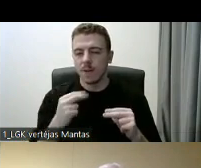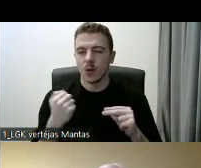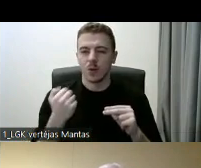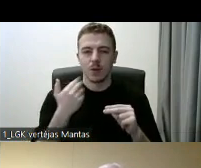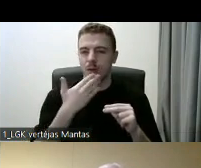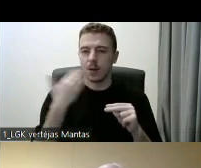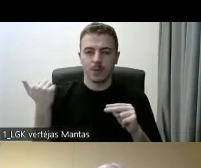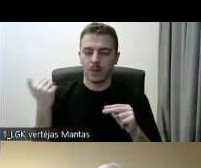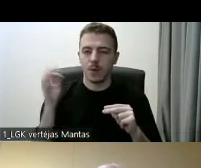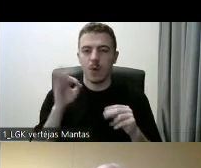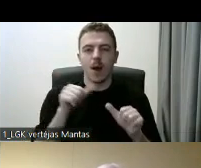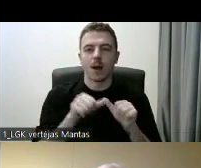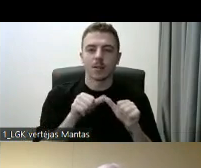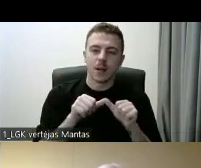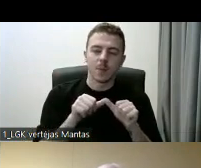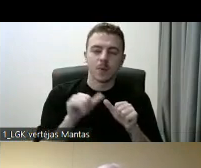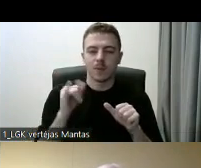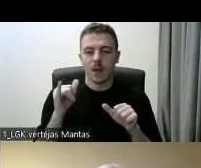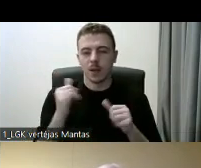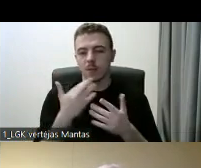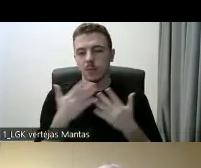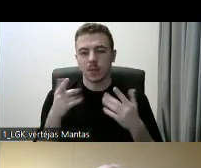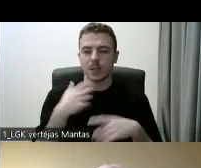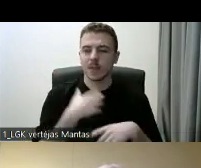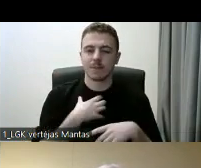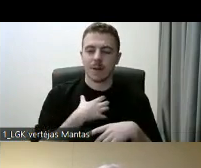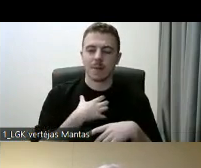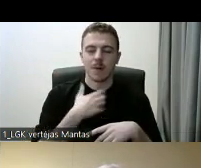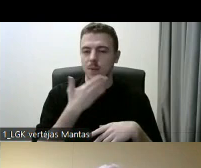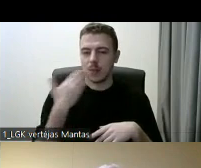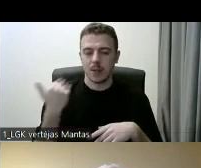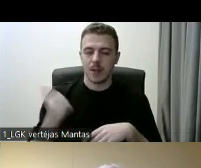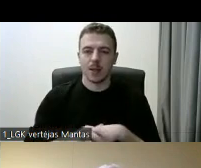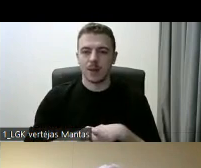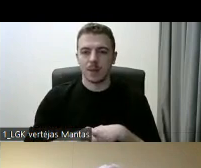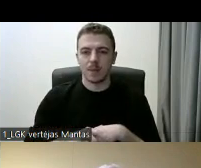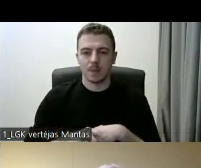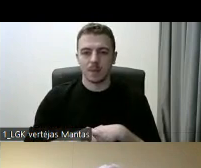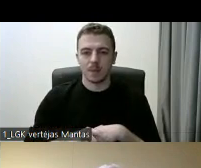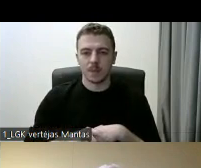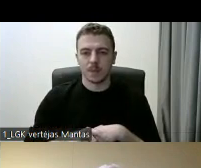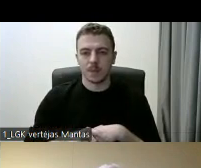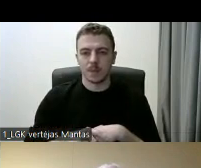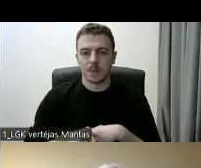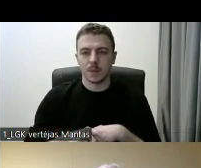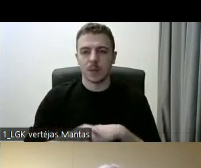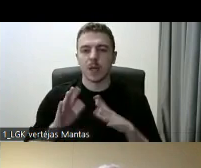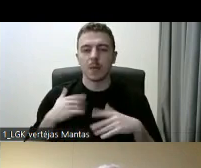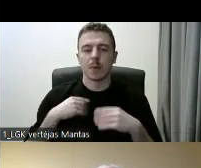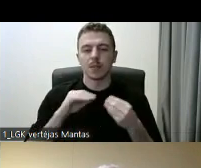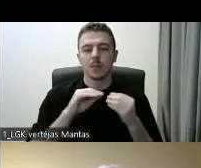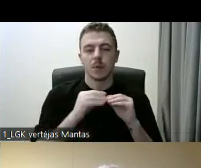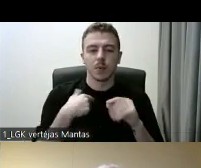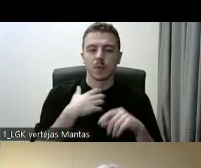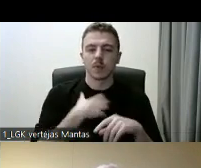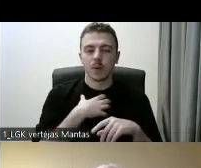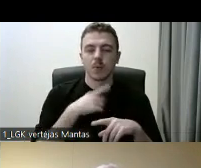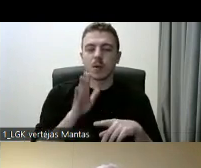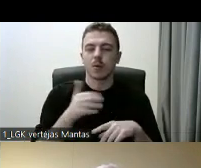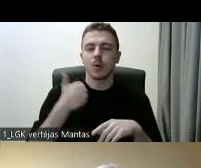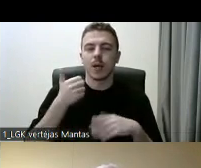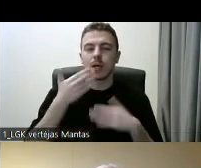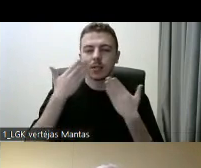kreipiame dėmesio į egzaminų vertinimą. Tai nėra svarbiausia. Kaip mes aptarnėjame, mums svarbu, kad jie taptų geresnis